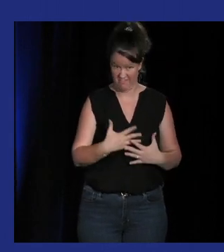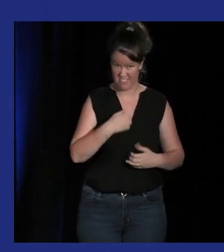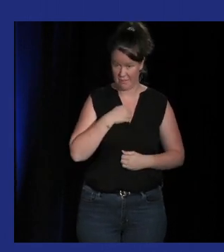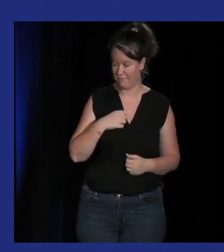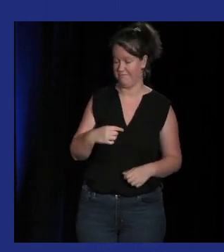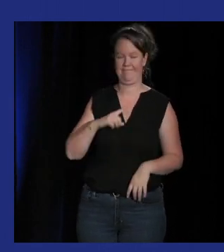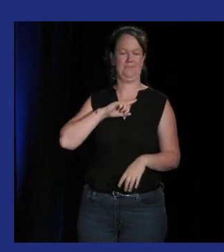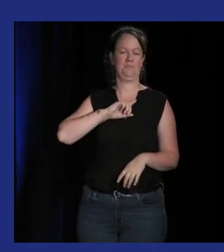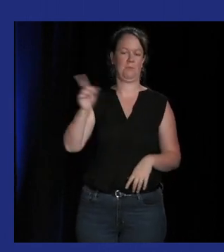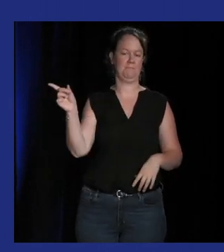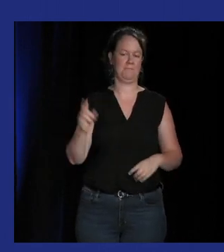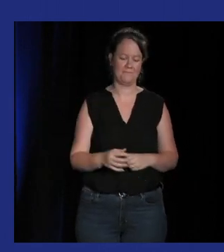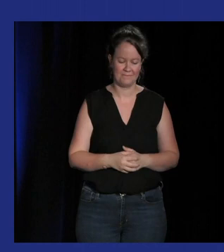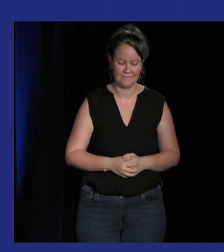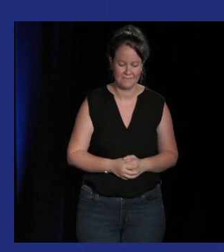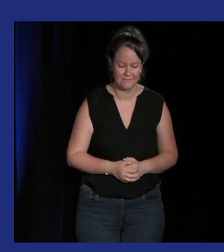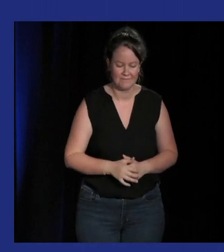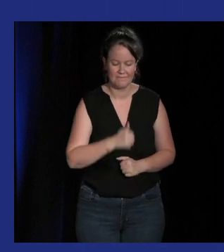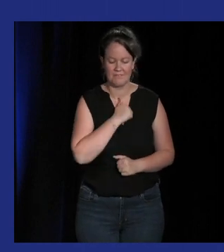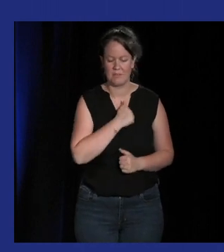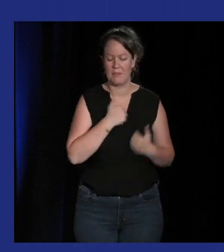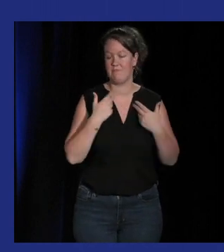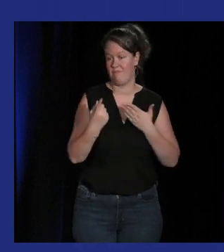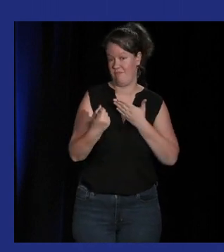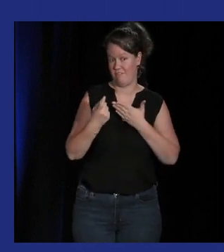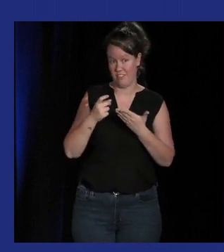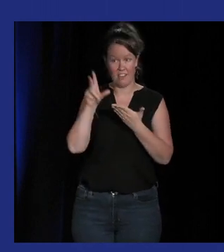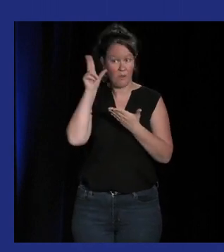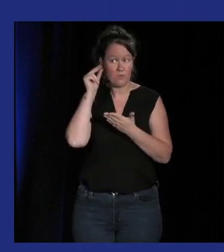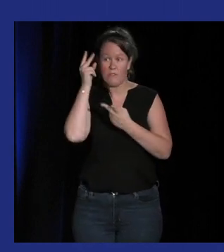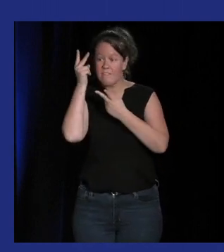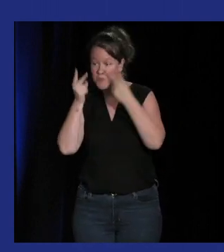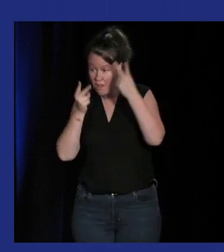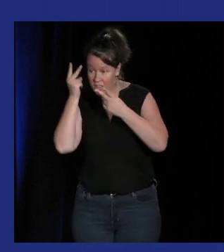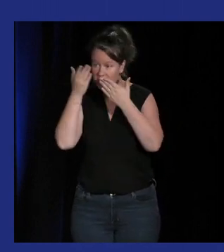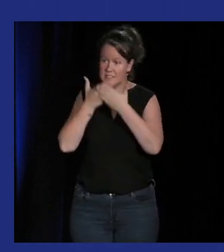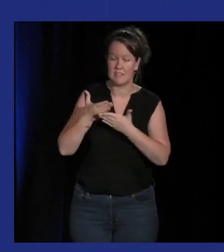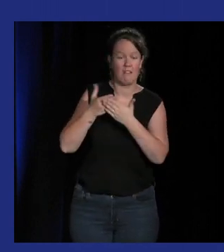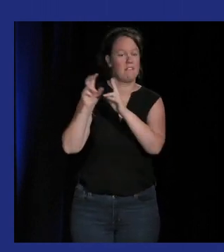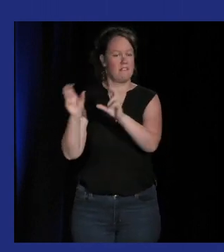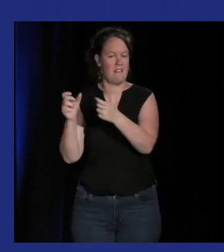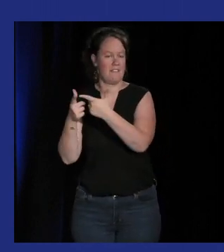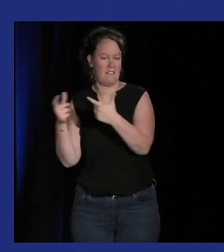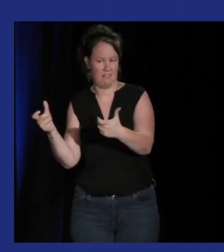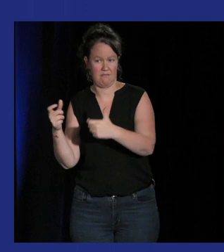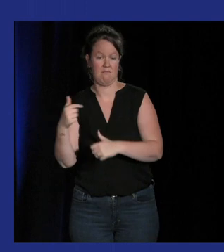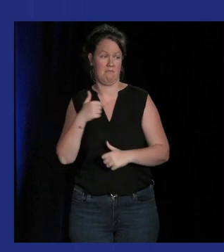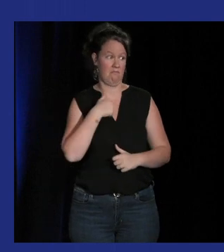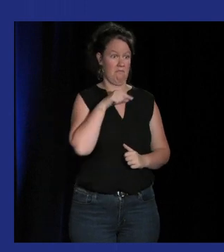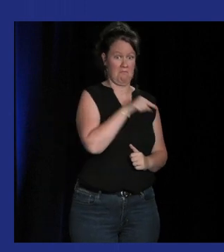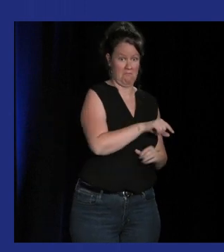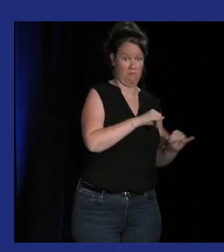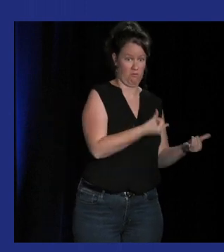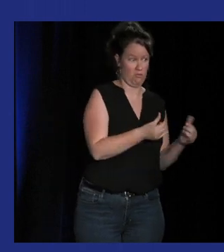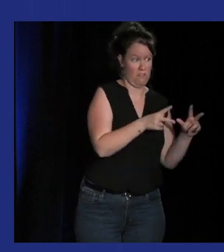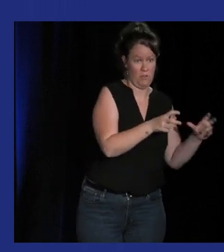en venant de l'audiovisuel je peux dire que en jeu vidéo on est bien parce que vraiment dans l'audiovisuel enfin